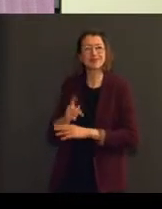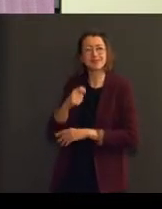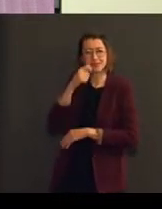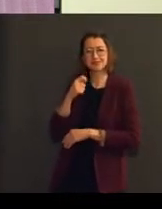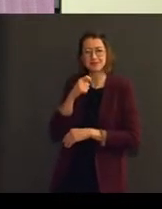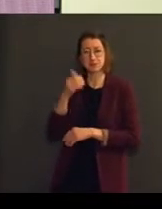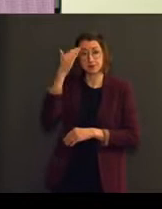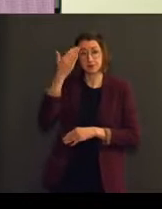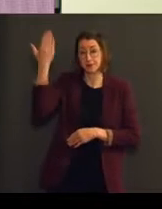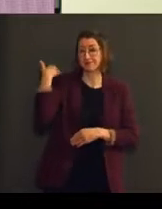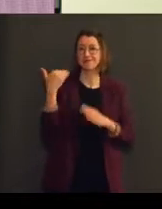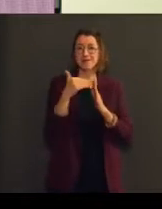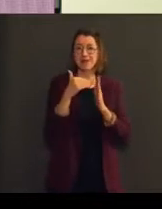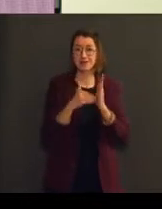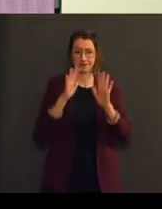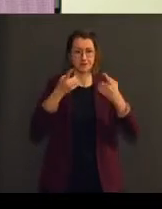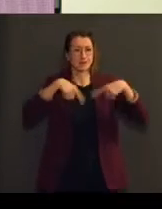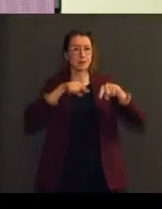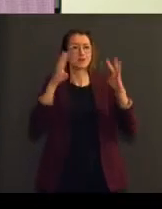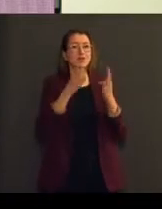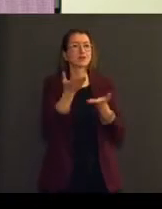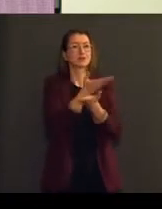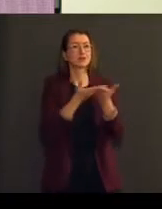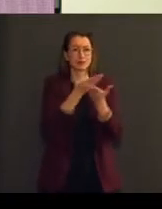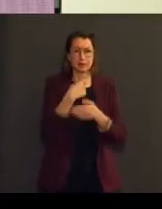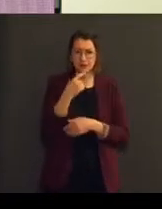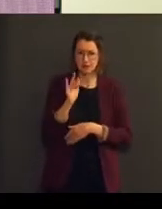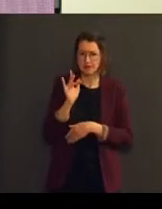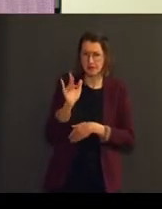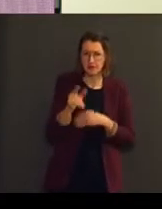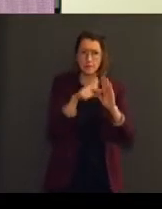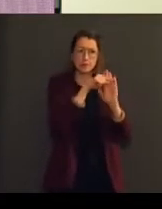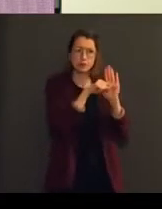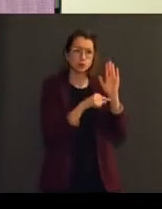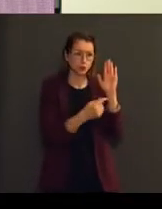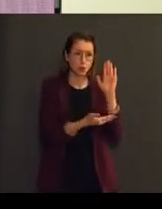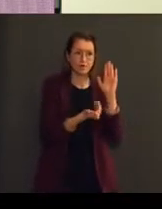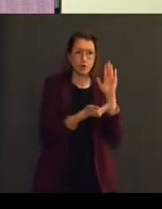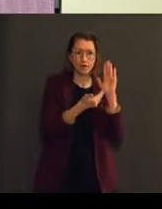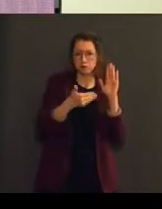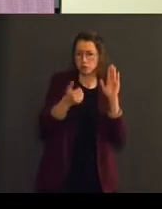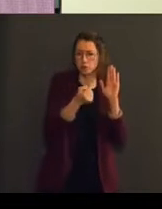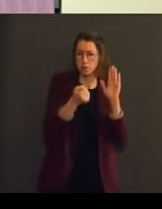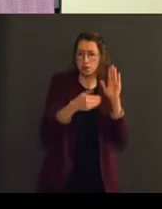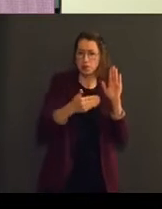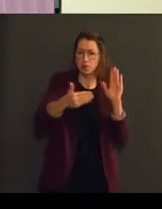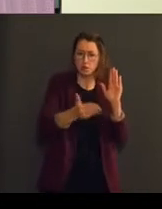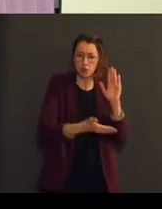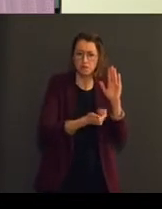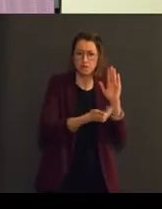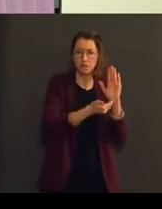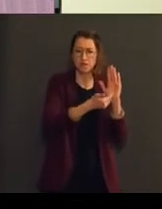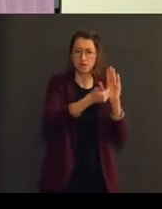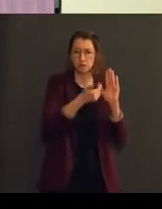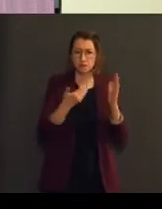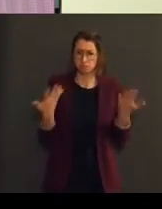mesures d'assouplissement pour les semaines et les mois qui sont devant nous. L'accent y est mis sur les activités